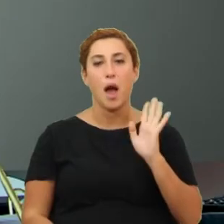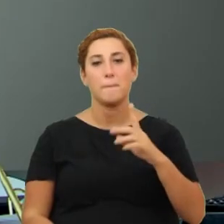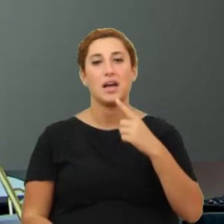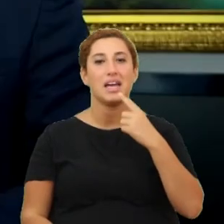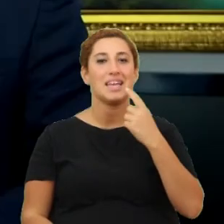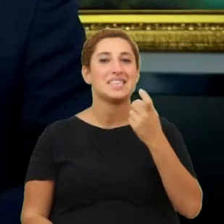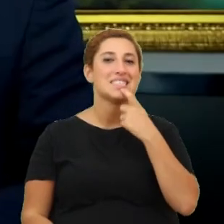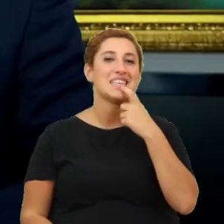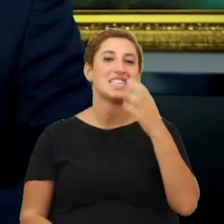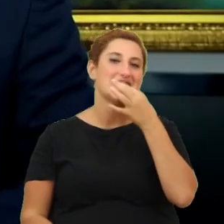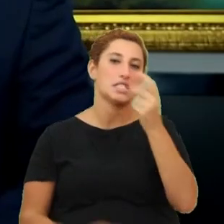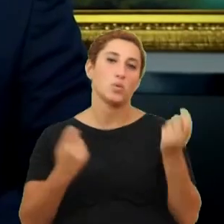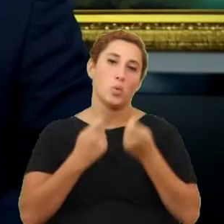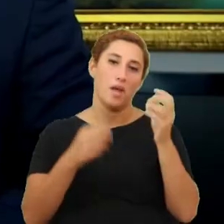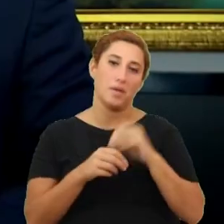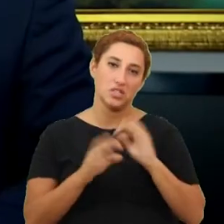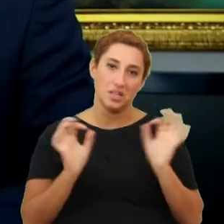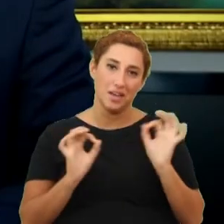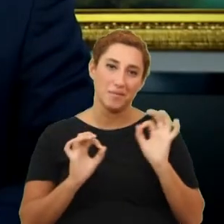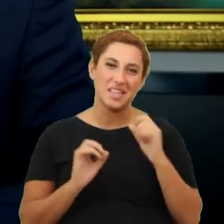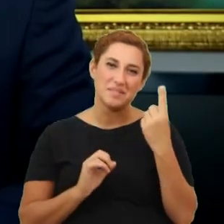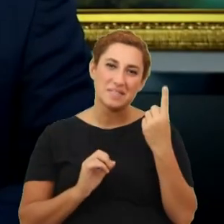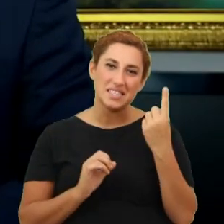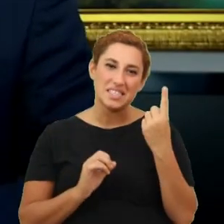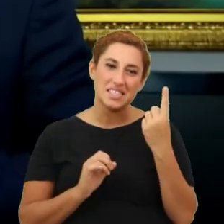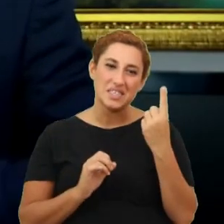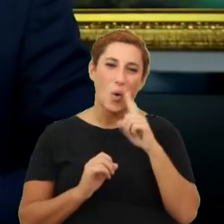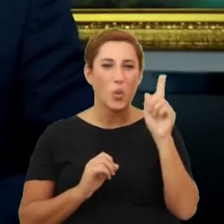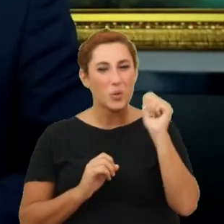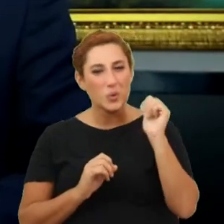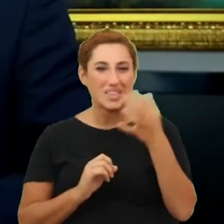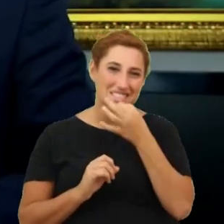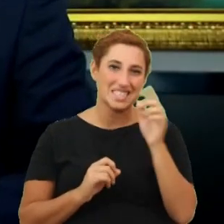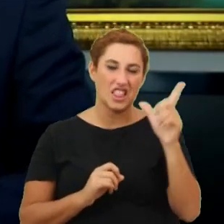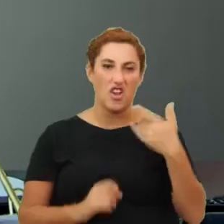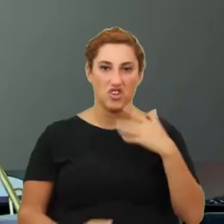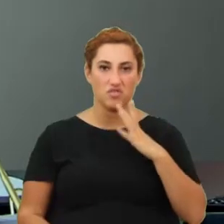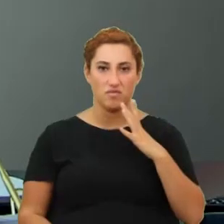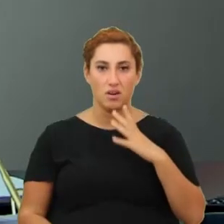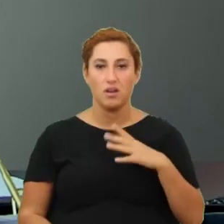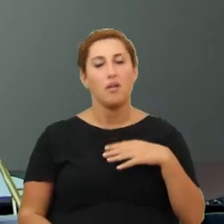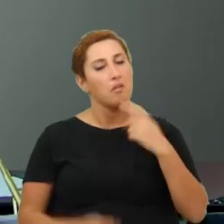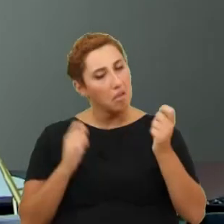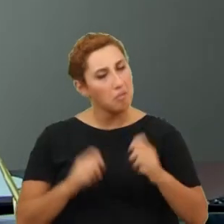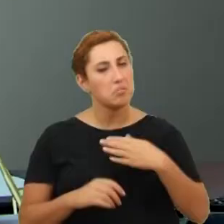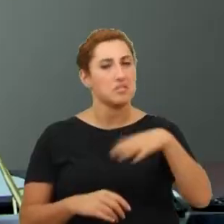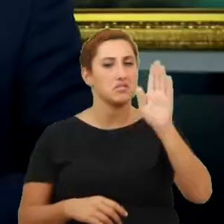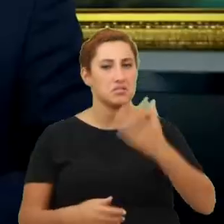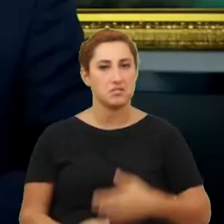Ama yıllık iznimden kullanarak tabii ki. Yani bir 10 gün kadar izne ihtiyacım var. Hallolmuş